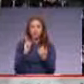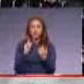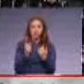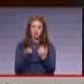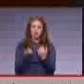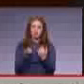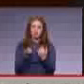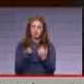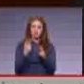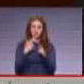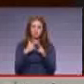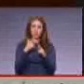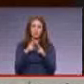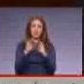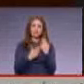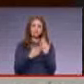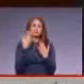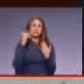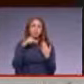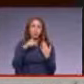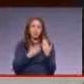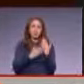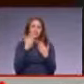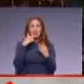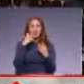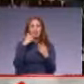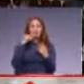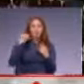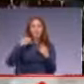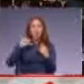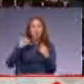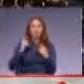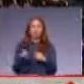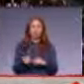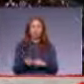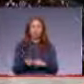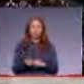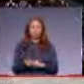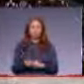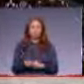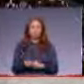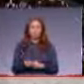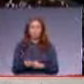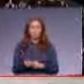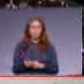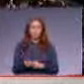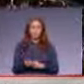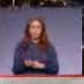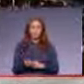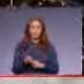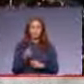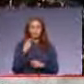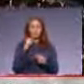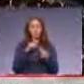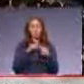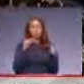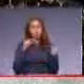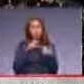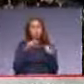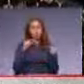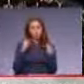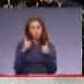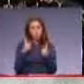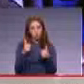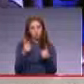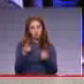الألفاظ هي دي اللي بقت جديدة علينا. ده اللي بقى جديد. إنما في حاجات بتبقى كويسة، في موضوعات بتبقى كويسة ما